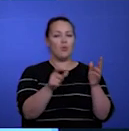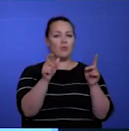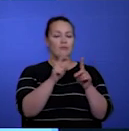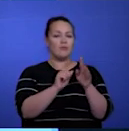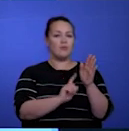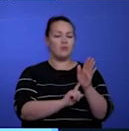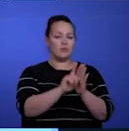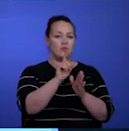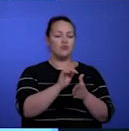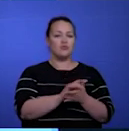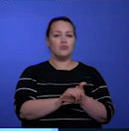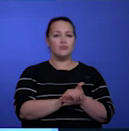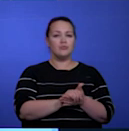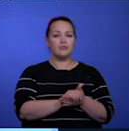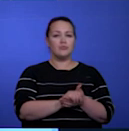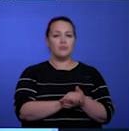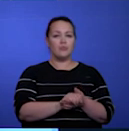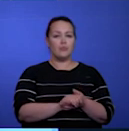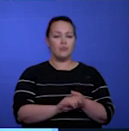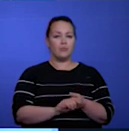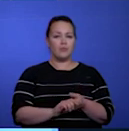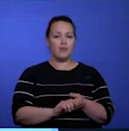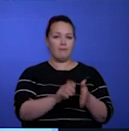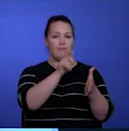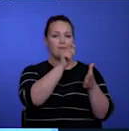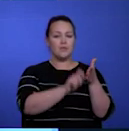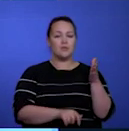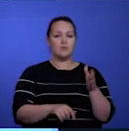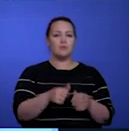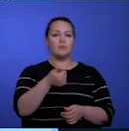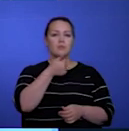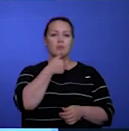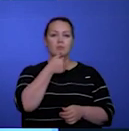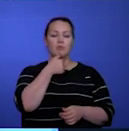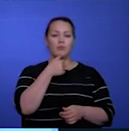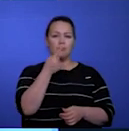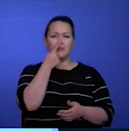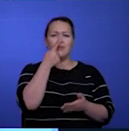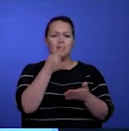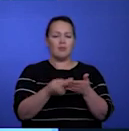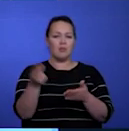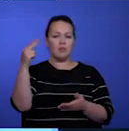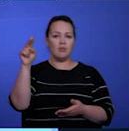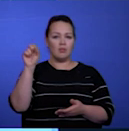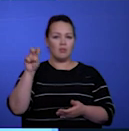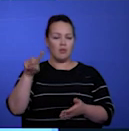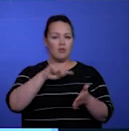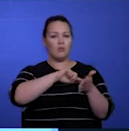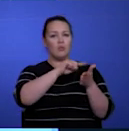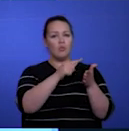предлагаю вам разобрать по составу прям в тексте и так слова далеких дал у нас корень